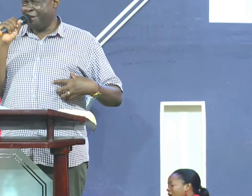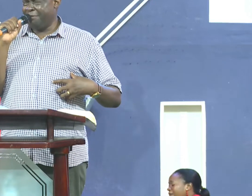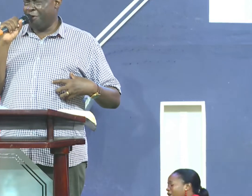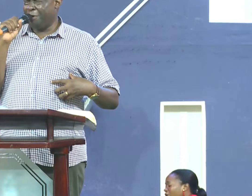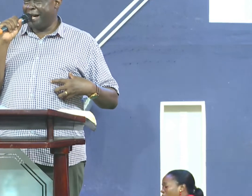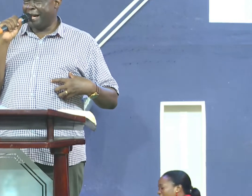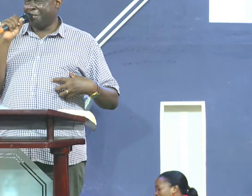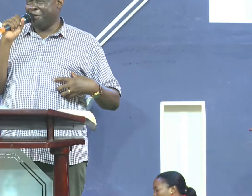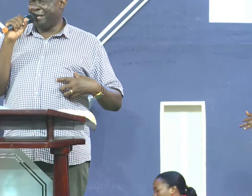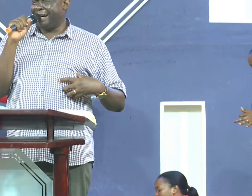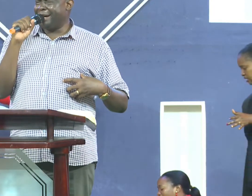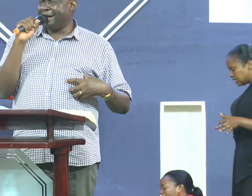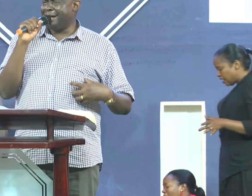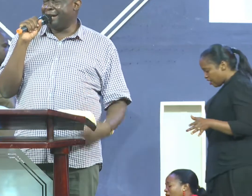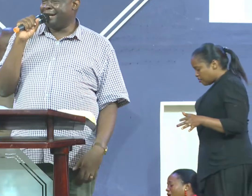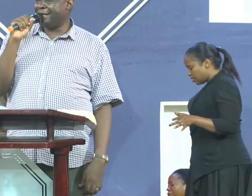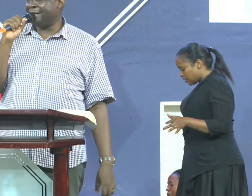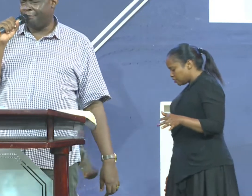ebirowoozo ebyo eby'obwakatonda